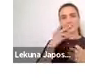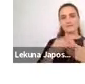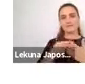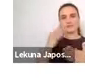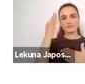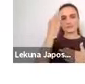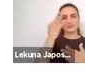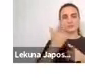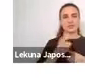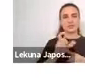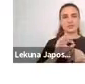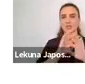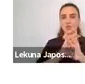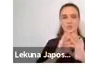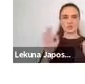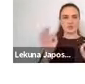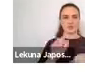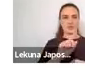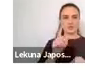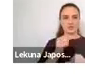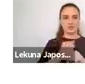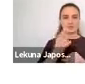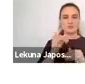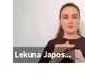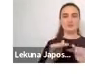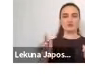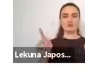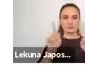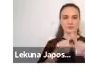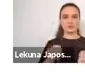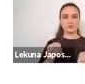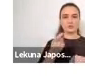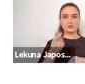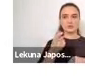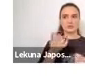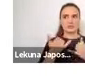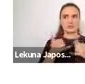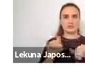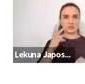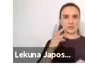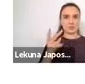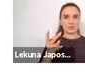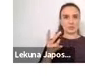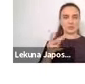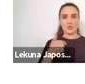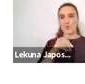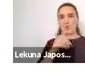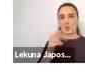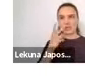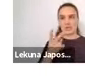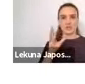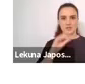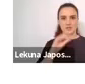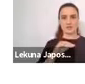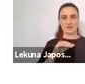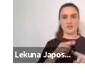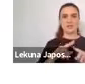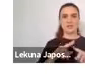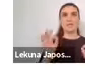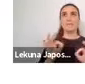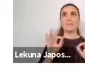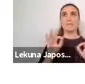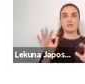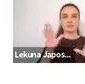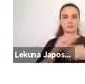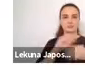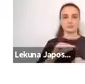ისეთ საოცარ რაღაცებს აწყობენ პატარა ბავშვებიც კი, რომ ცოტა გიკვირს, რომ უყურებ, რომ აი როგორ დაინახა ხოლმე ეს არაფრიდან, რომ